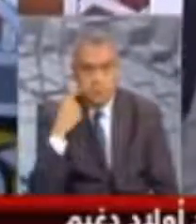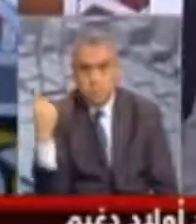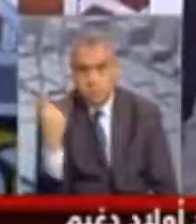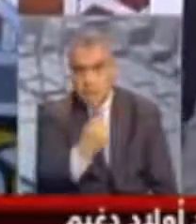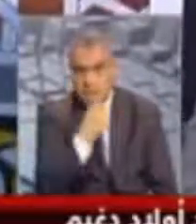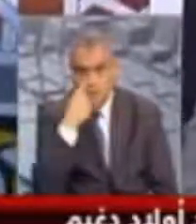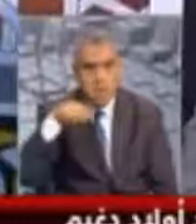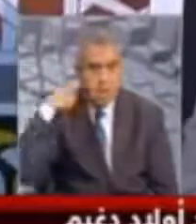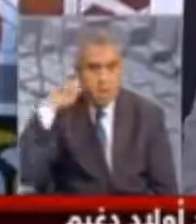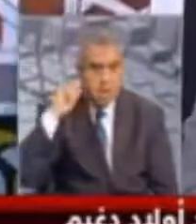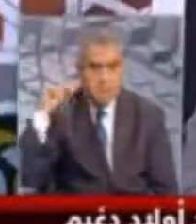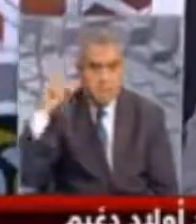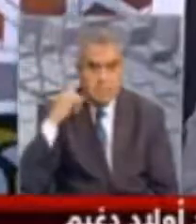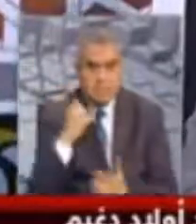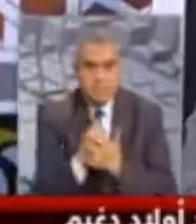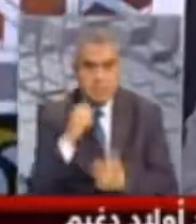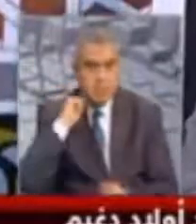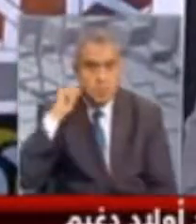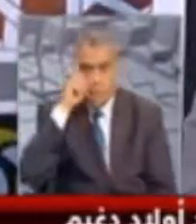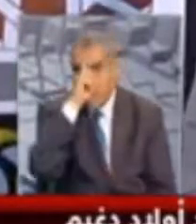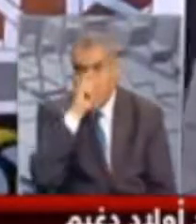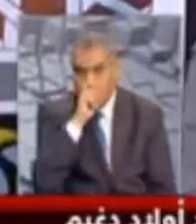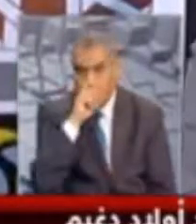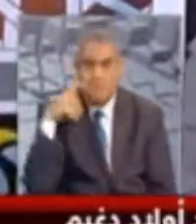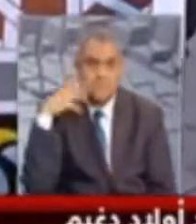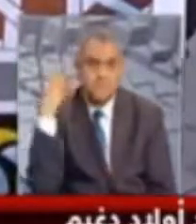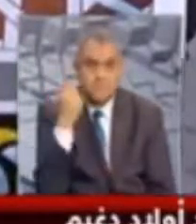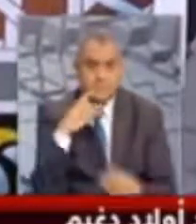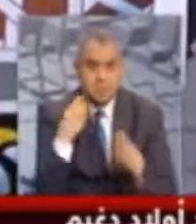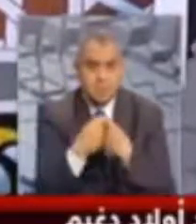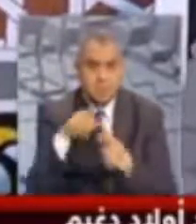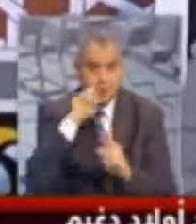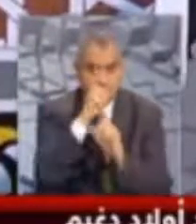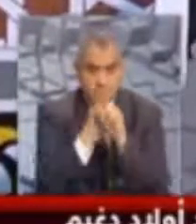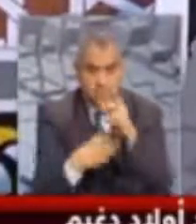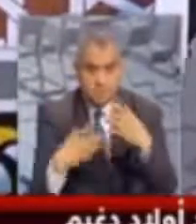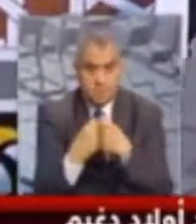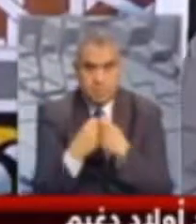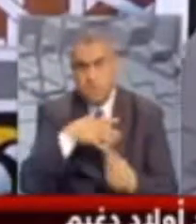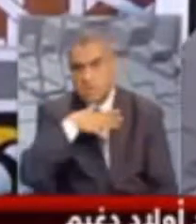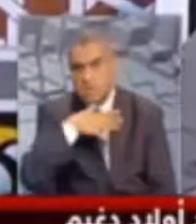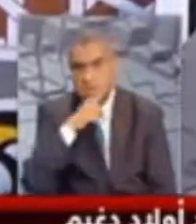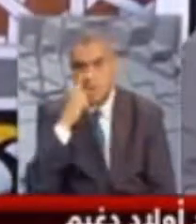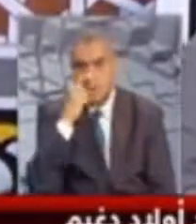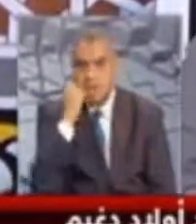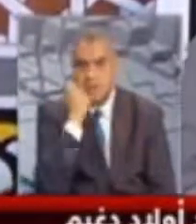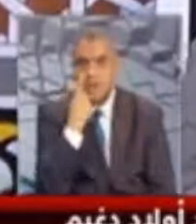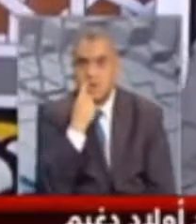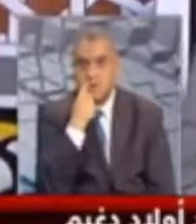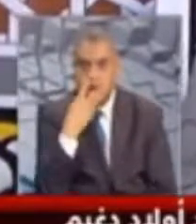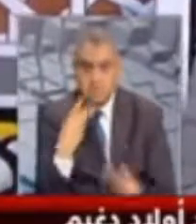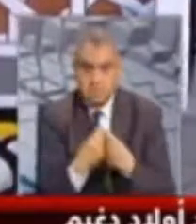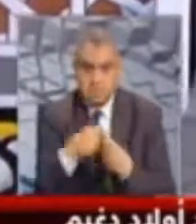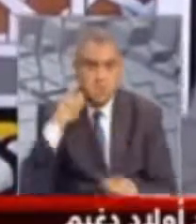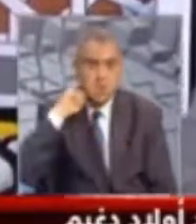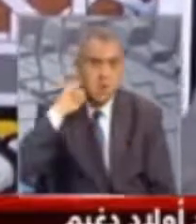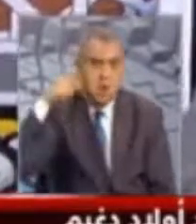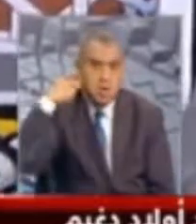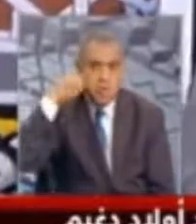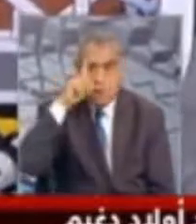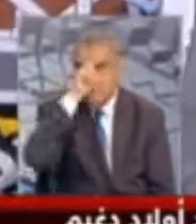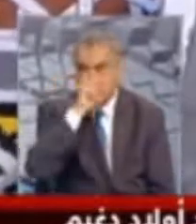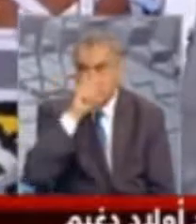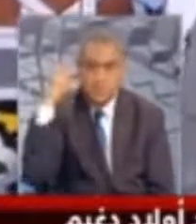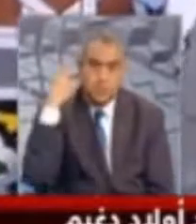سيادة وزير الأوقاف الدكتور محمد مختار جمعة، يرافقه السيد الشيخ نصر الدين مفرح وزير